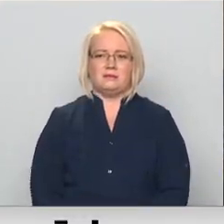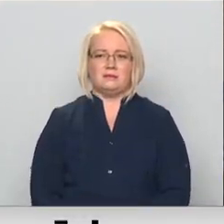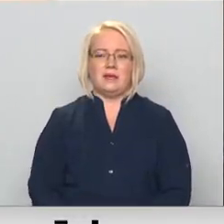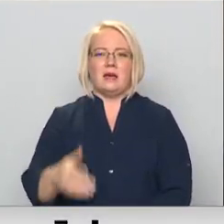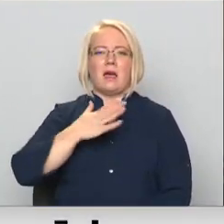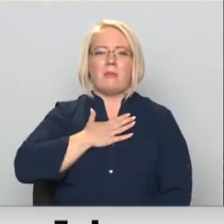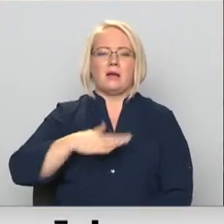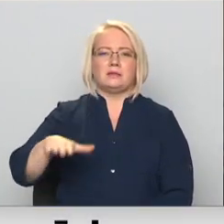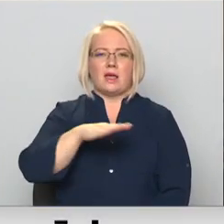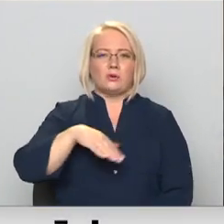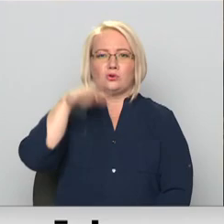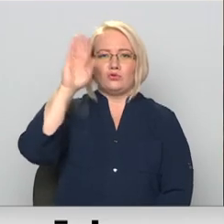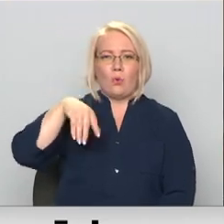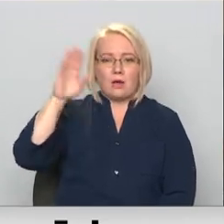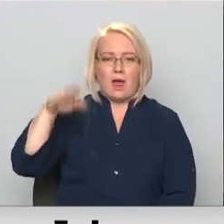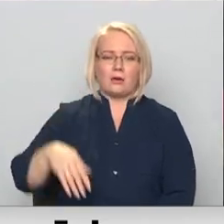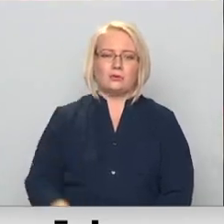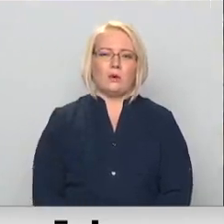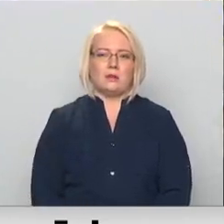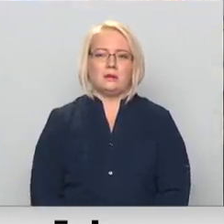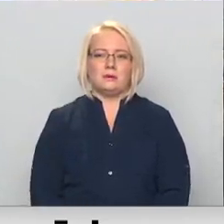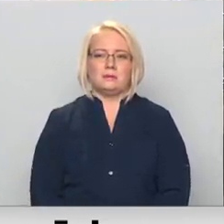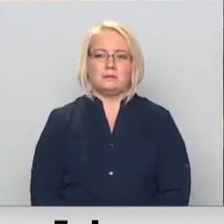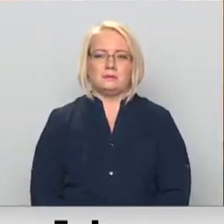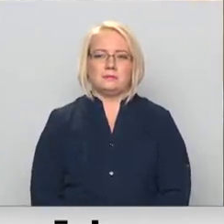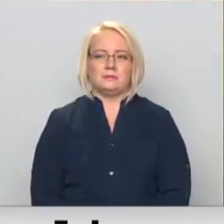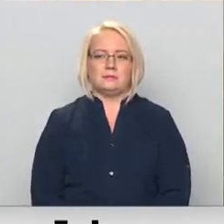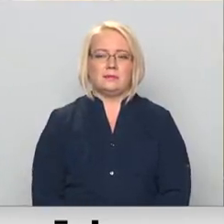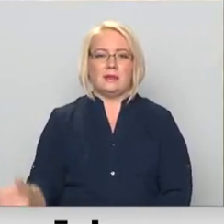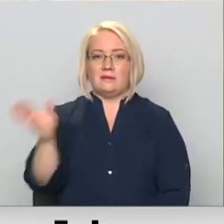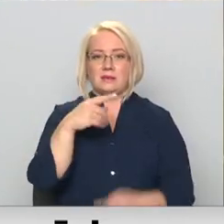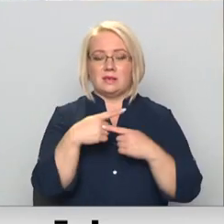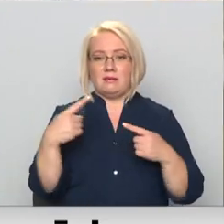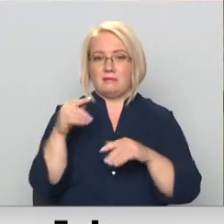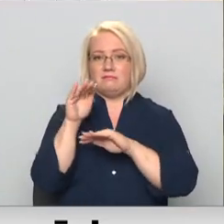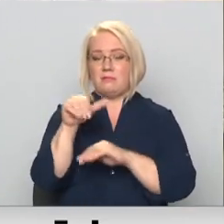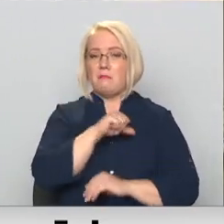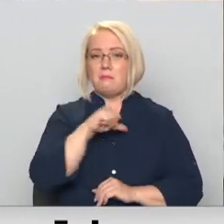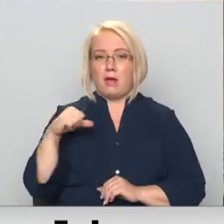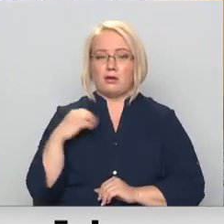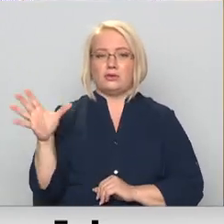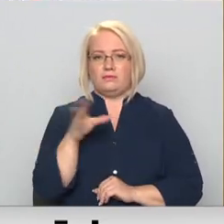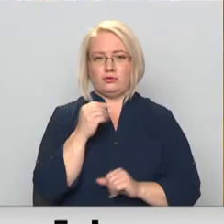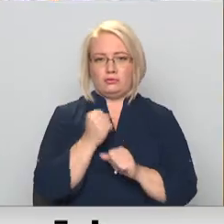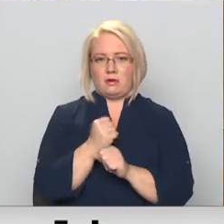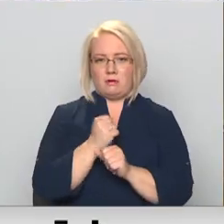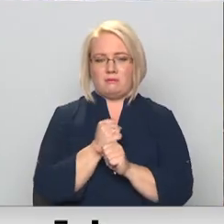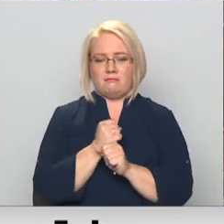lauciņš. Nokrāsot. Nā, tā kā jā, viss tās lietas mēs paši viss darām.